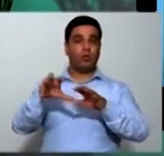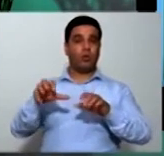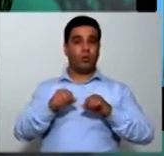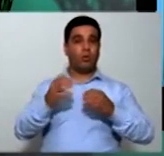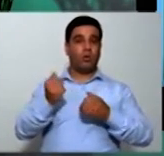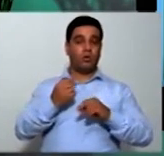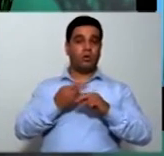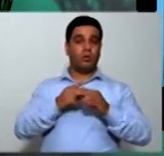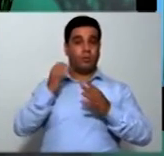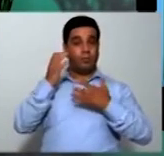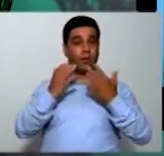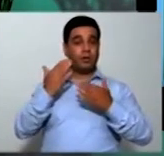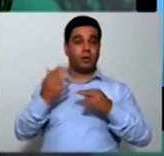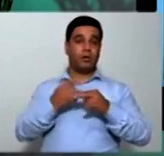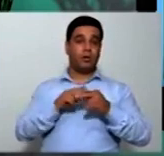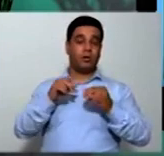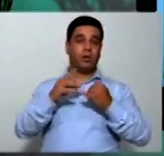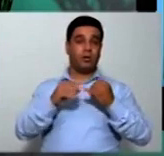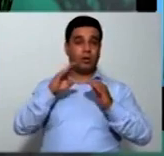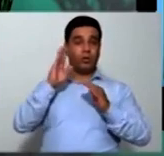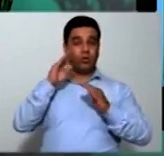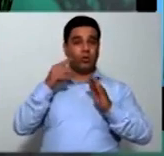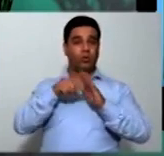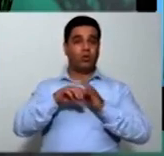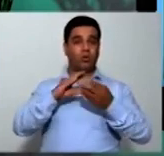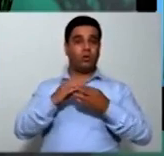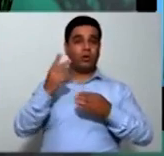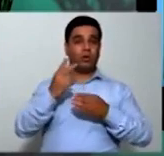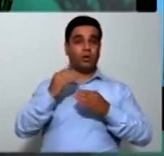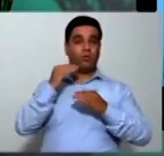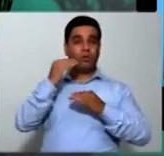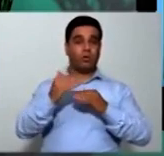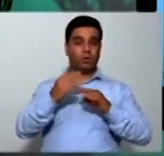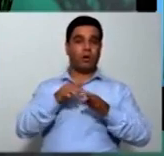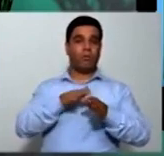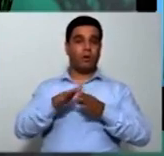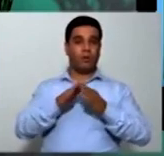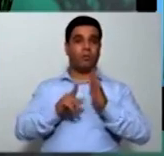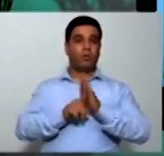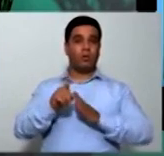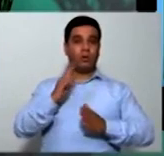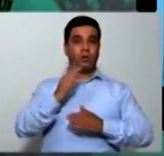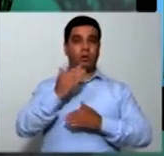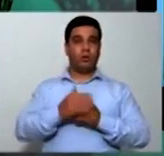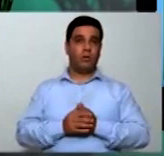tortib olish maqsadida, demak, yer suv islohotining 2-bosqichi amalga oshirila